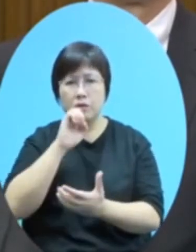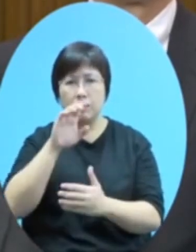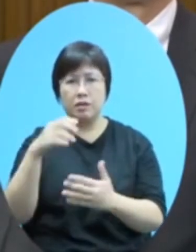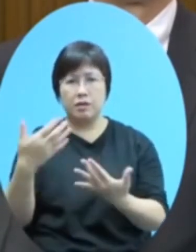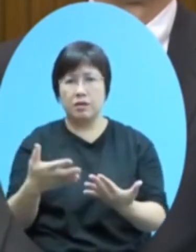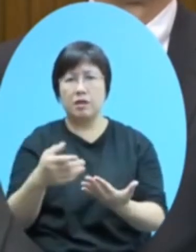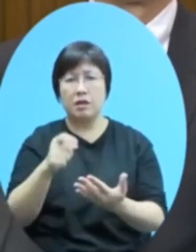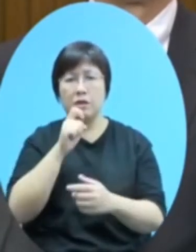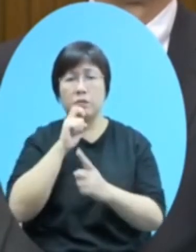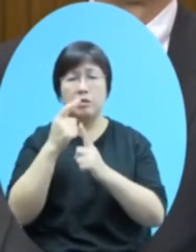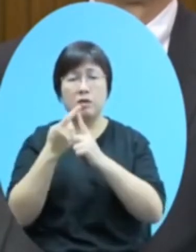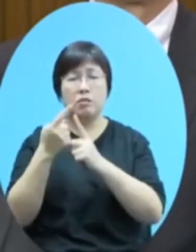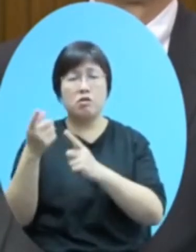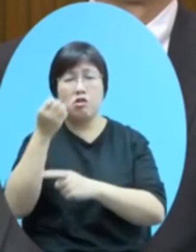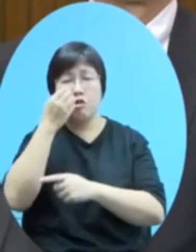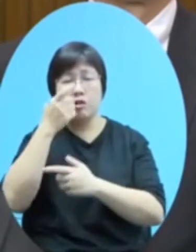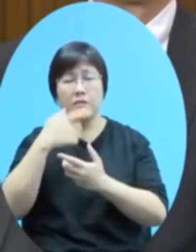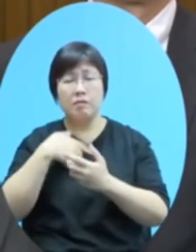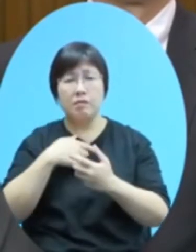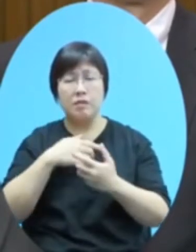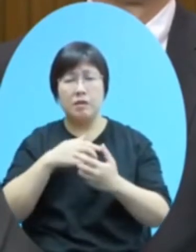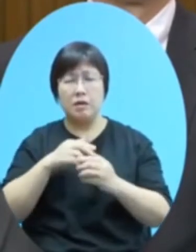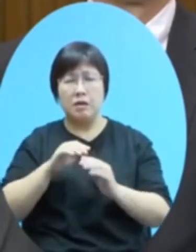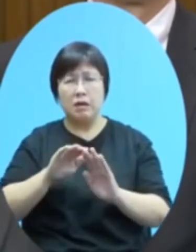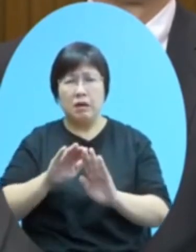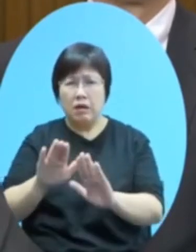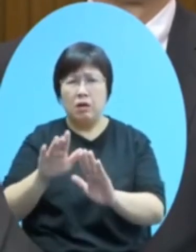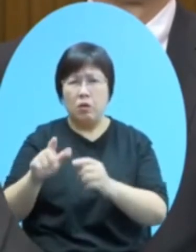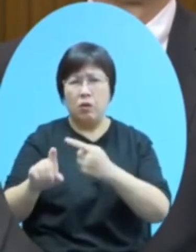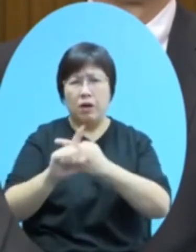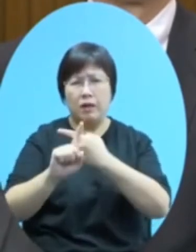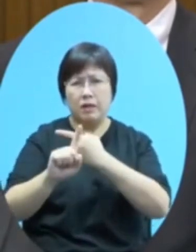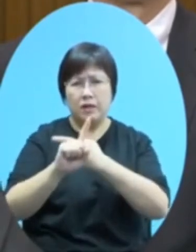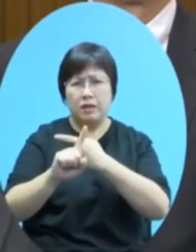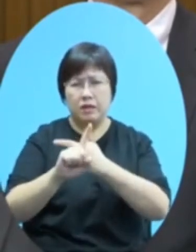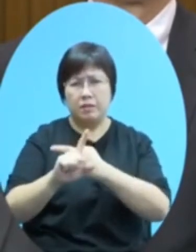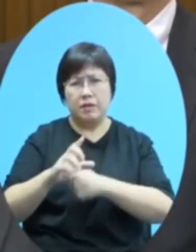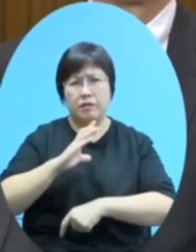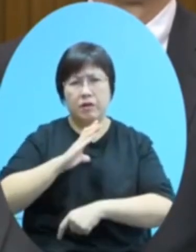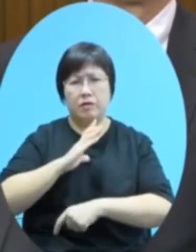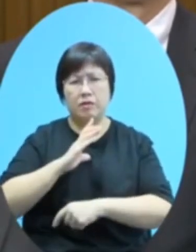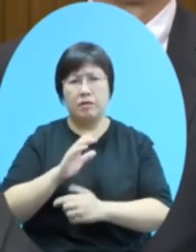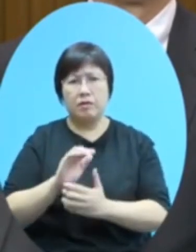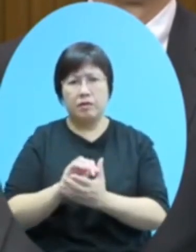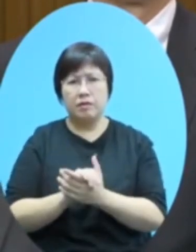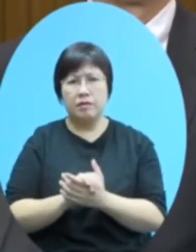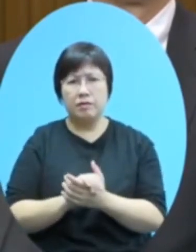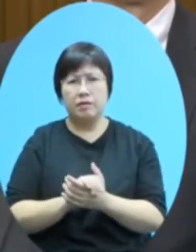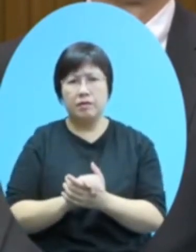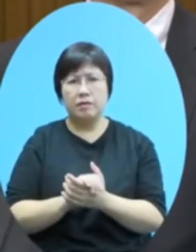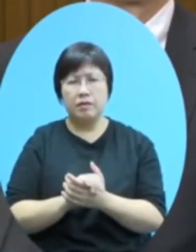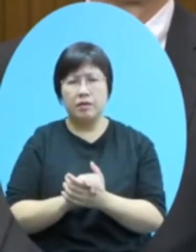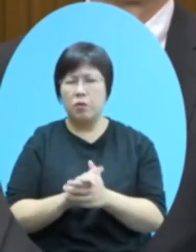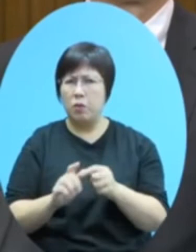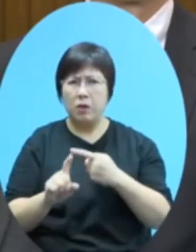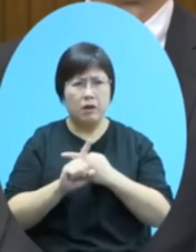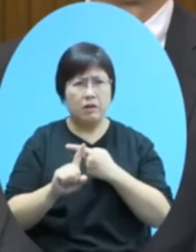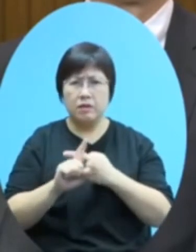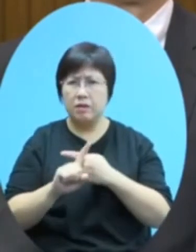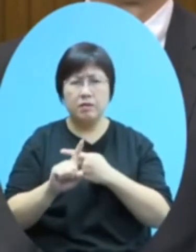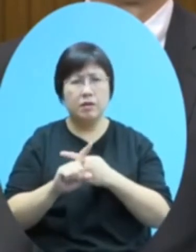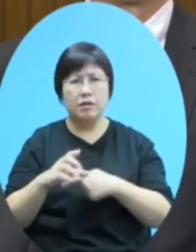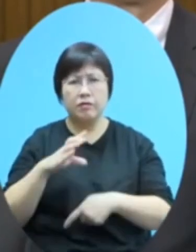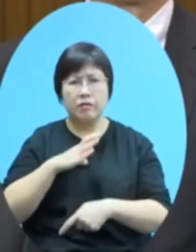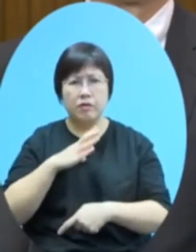在已經有人將香港推向一個十分危險的境況。在這個十分危險的境